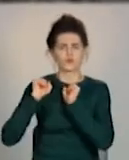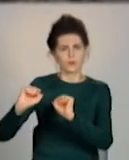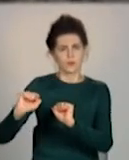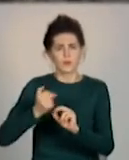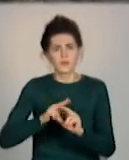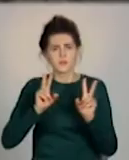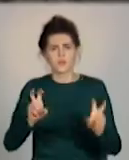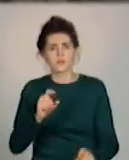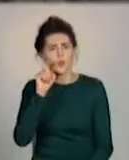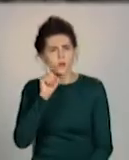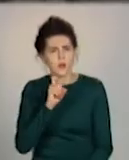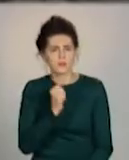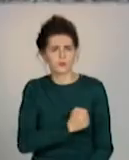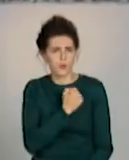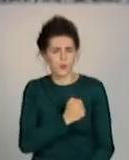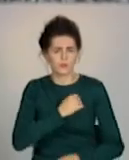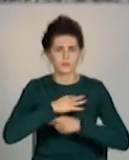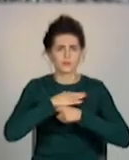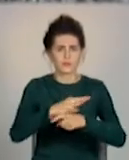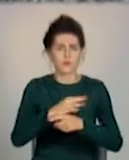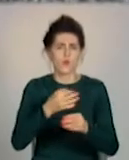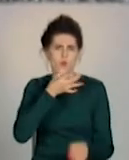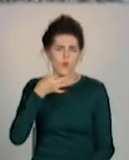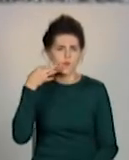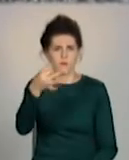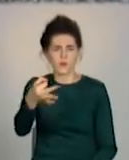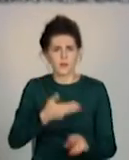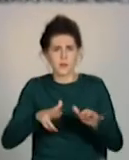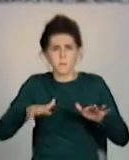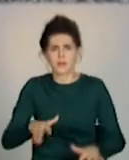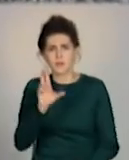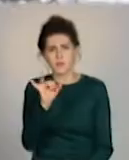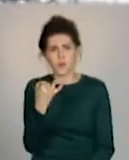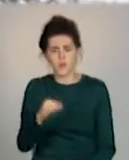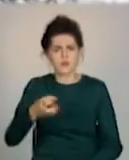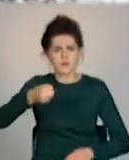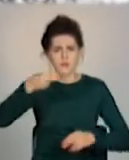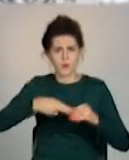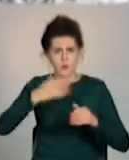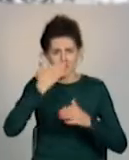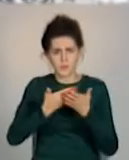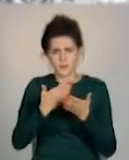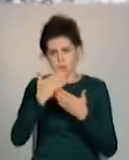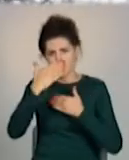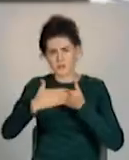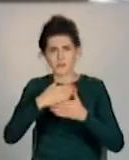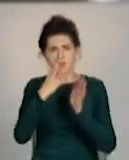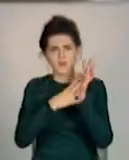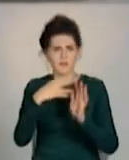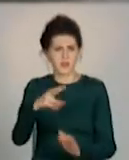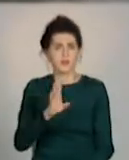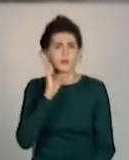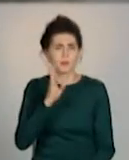українські артилеристи, накривши противника вогнем. Бій на цій позиції закінчився о 9:30 ранку. Та без